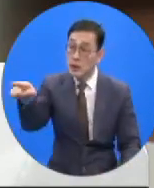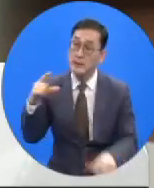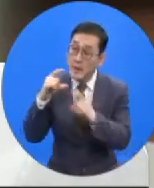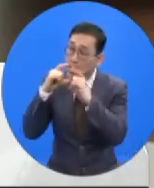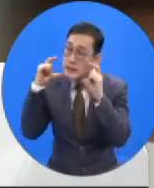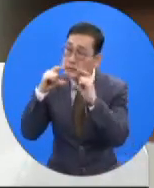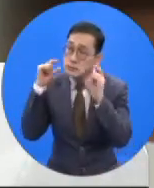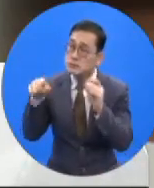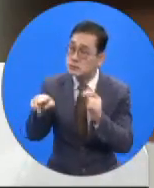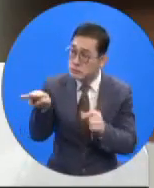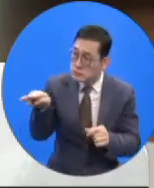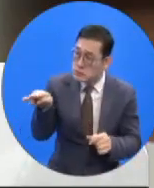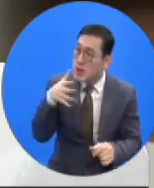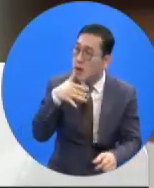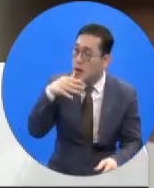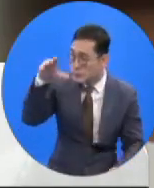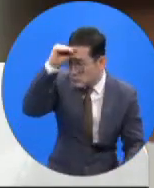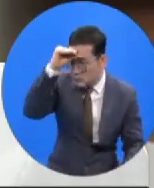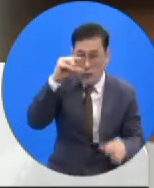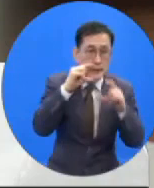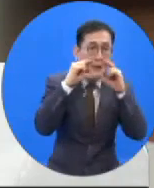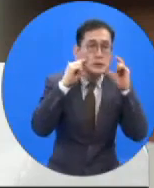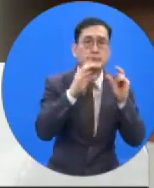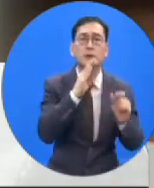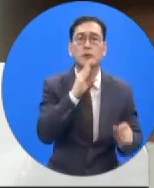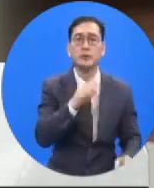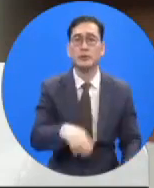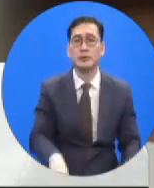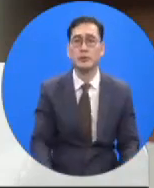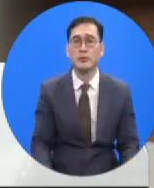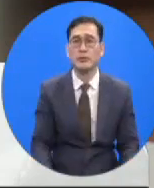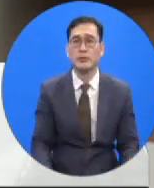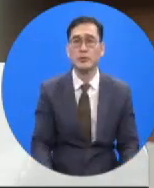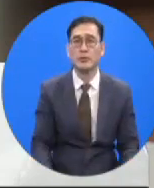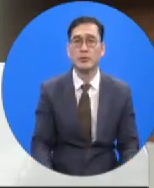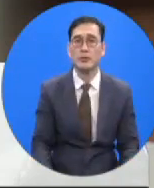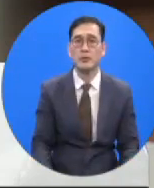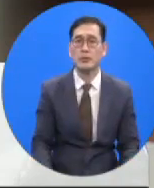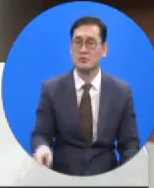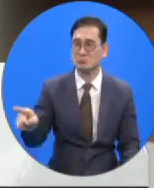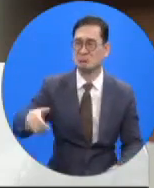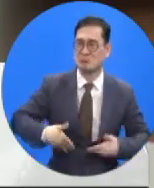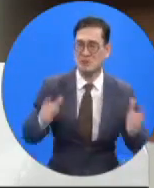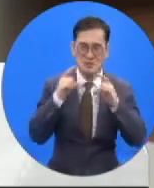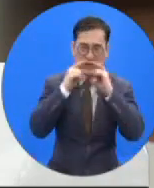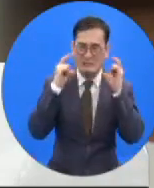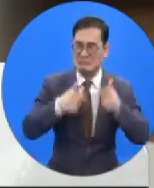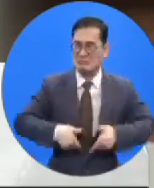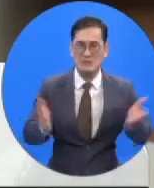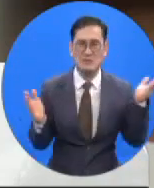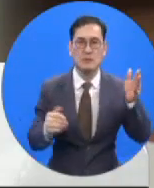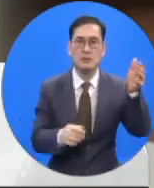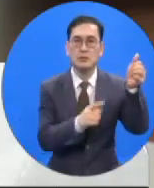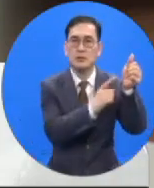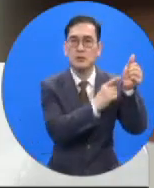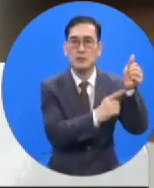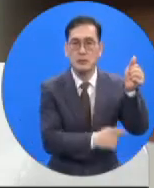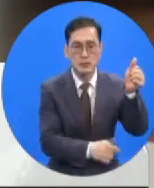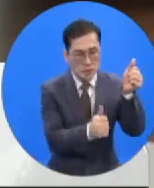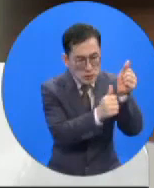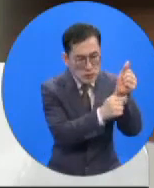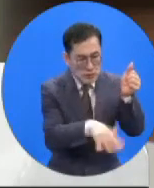썼으면 사실 국민들이 그걸 따라야 따라 해야되는데 장관이 업장 써서 이렇게 마스카라 쓰는거 그리고 국립대 직원들도